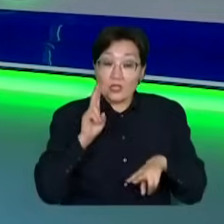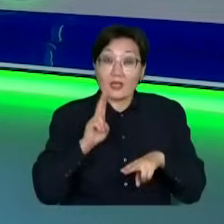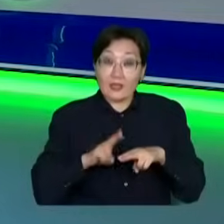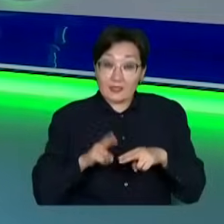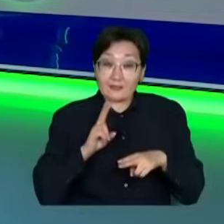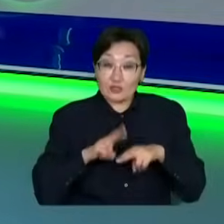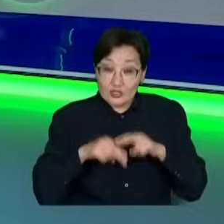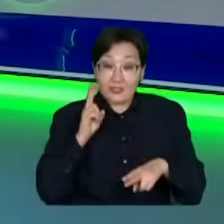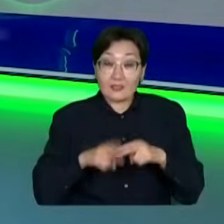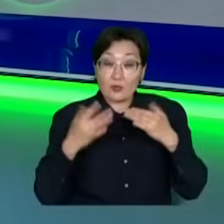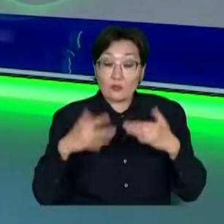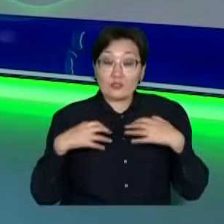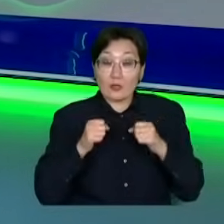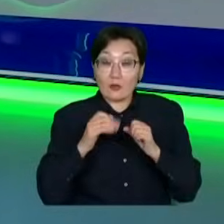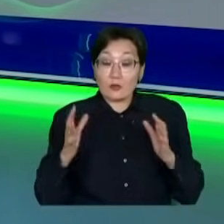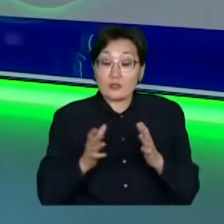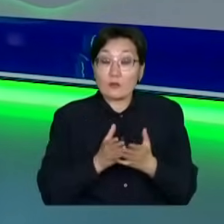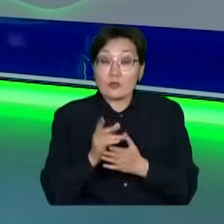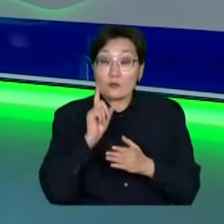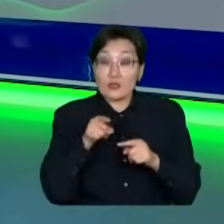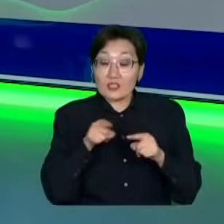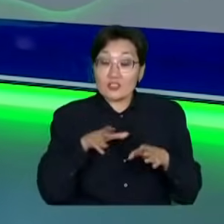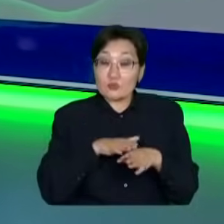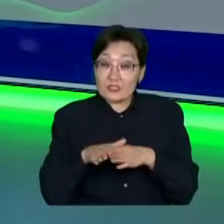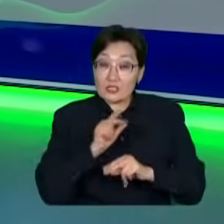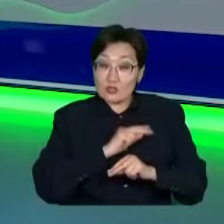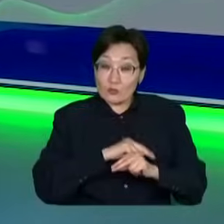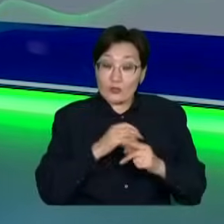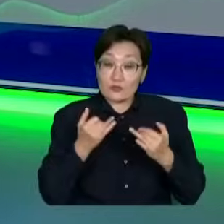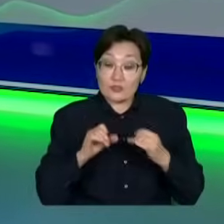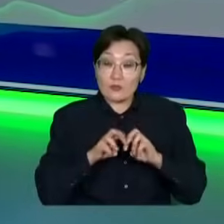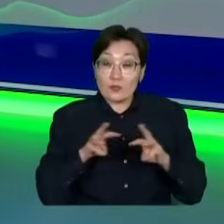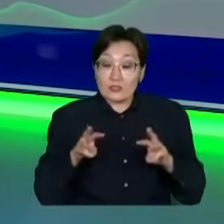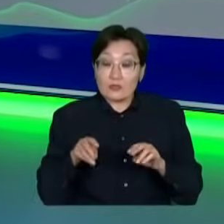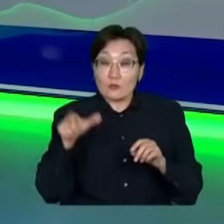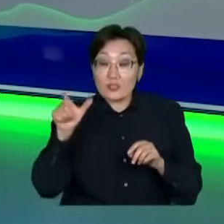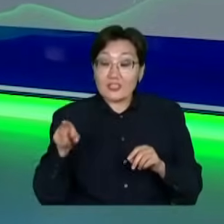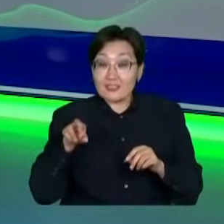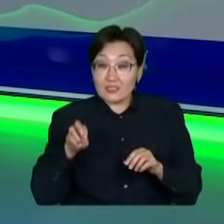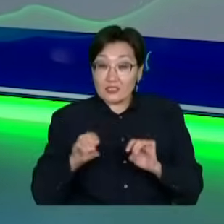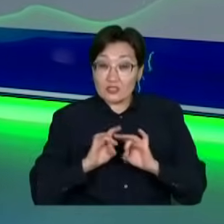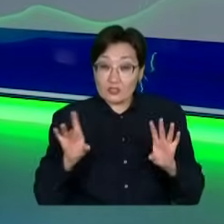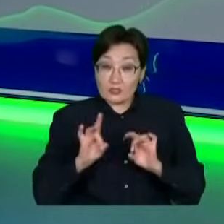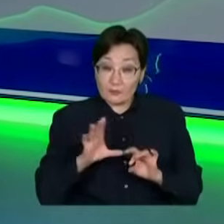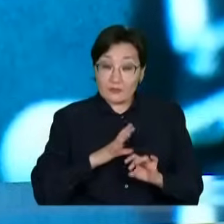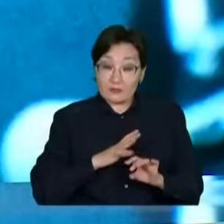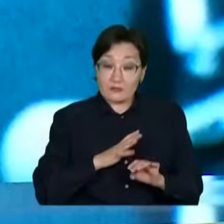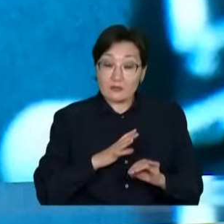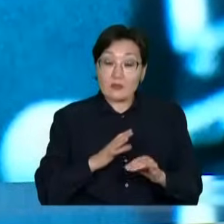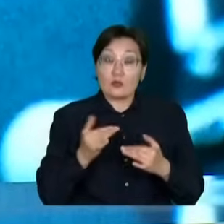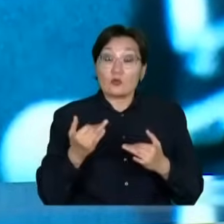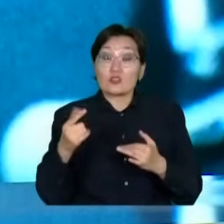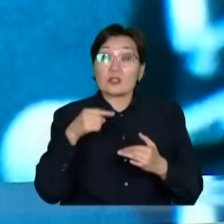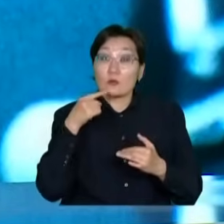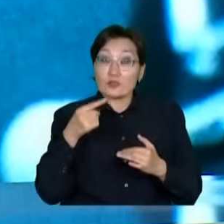екен. Денсаулық сақтау саласында 1 жылдың ішінде атқарылған жұмыстарды бүгін ведомство басшысы Ажар Ғиният жіпке тізді.